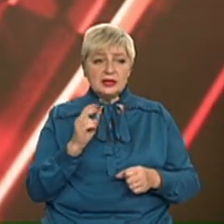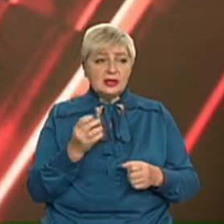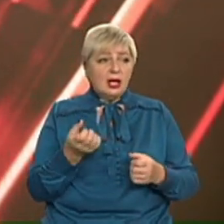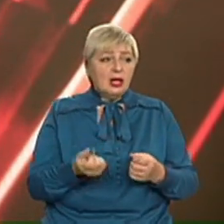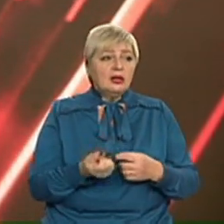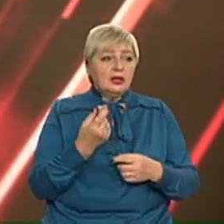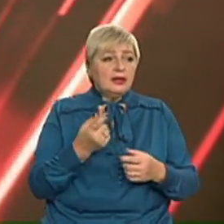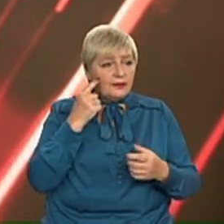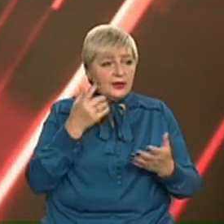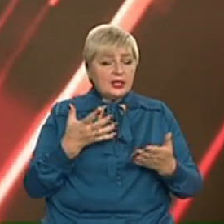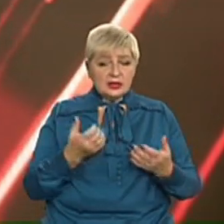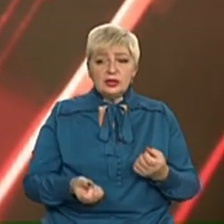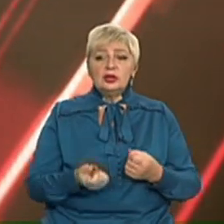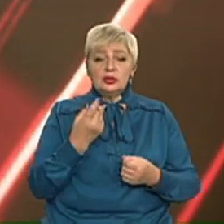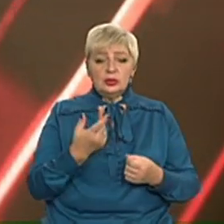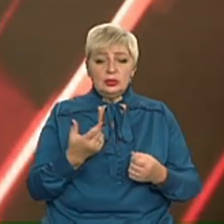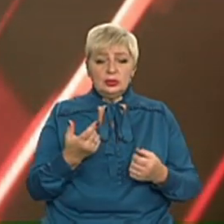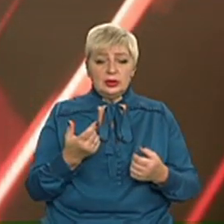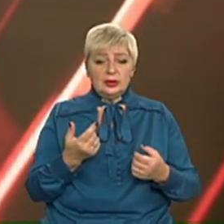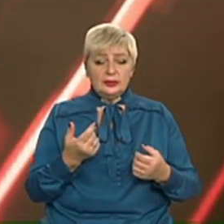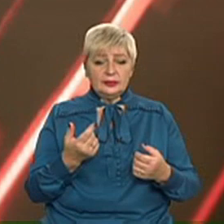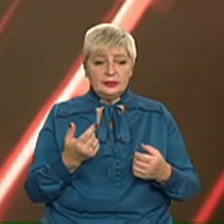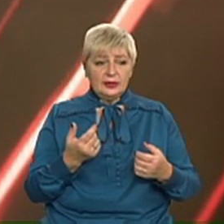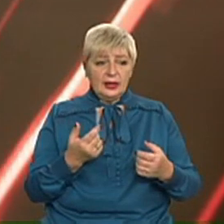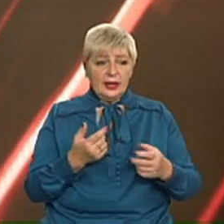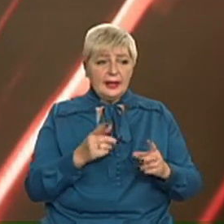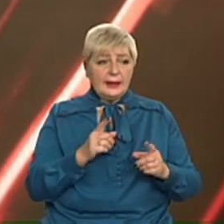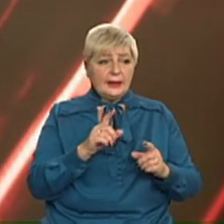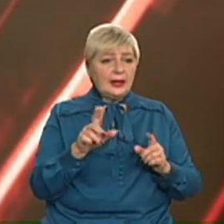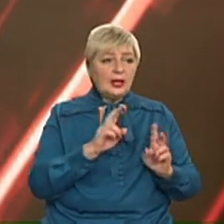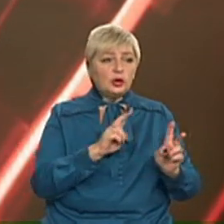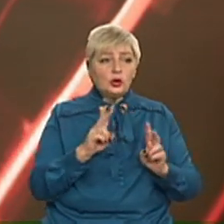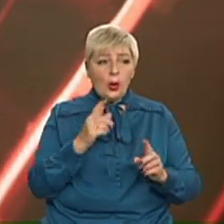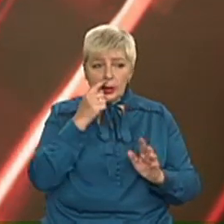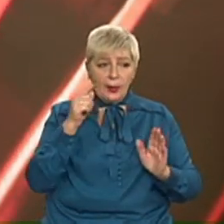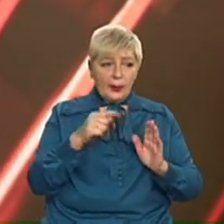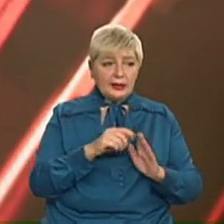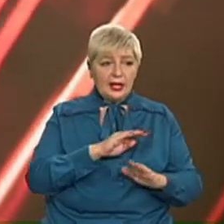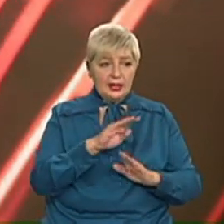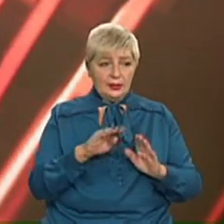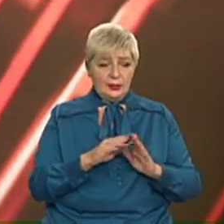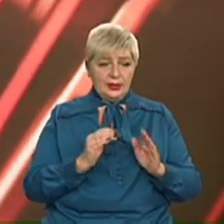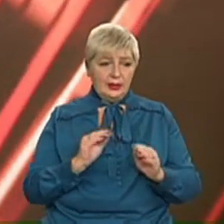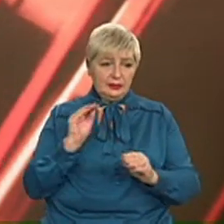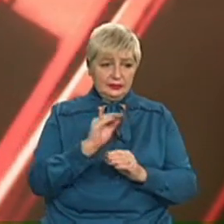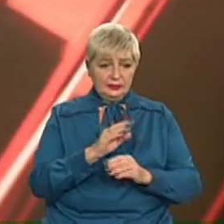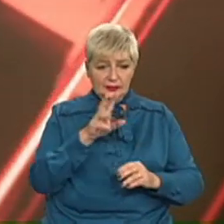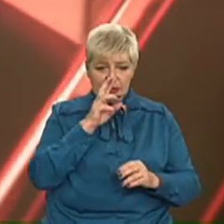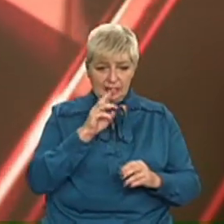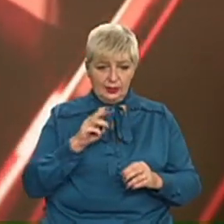яких коштів фінансувати ті категорії педагогів, які не підпадають під субвенцію. Але це другий, третій крок не було зроблено. Ми